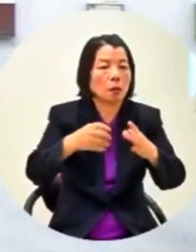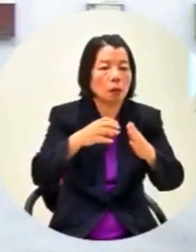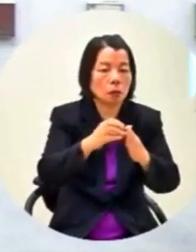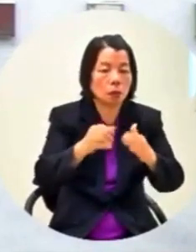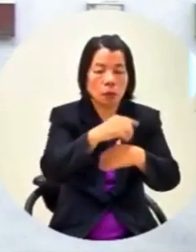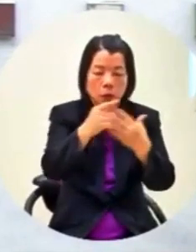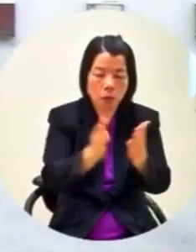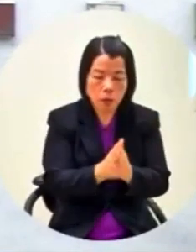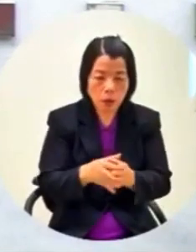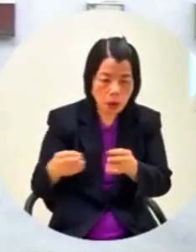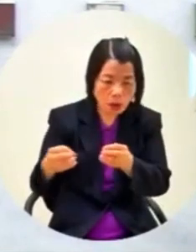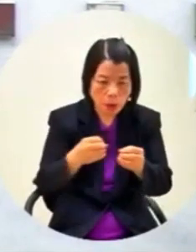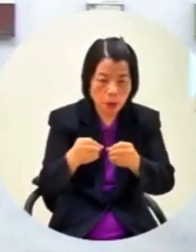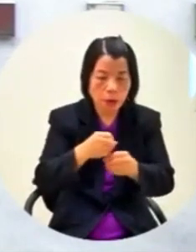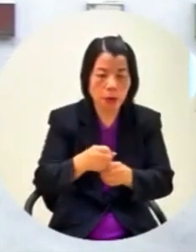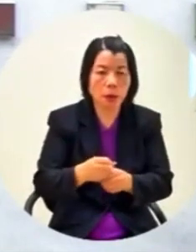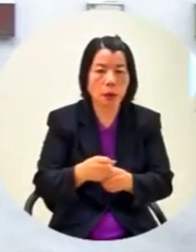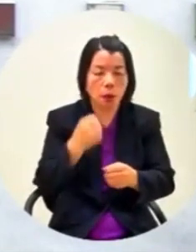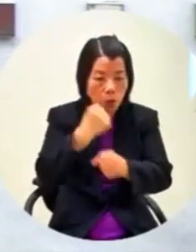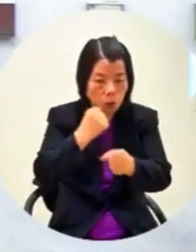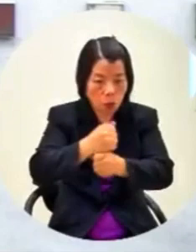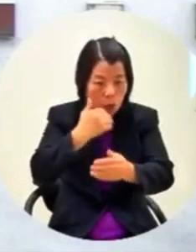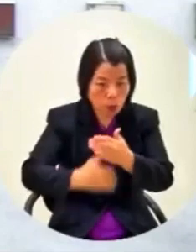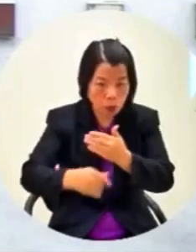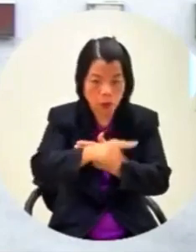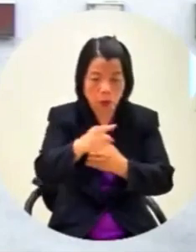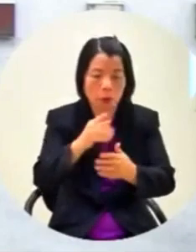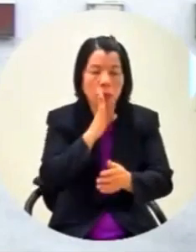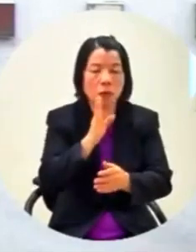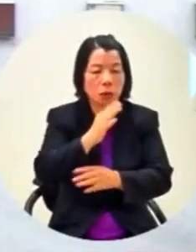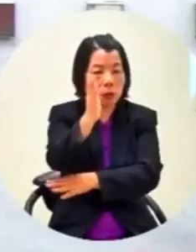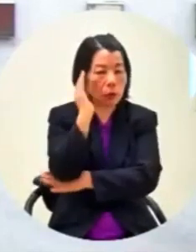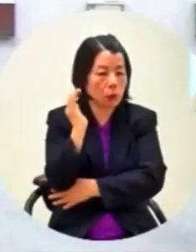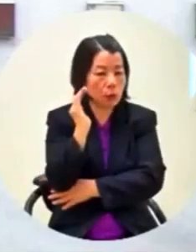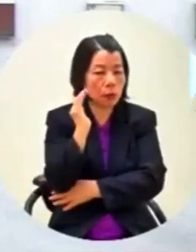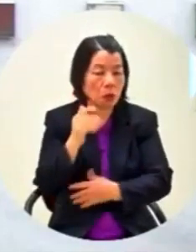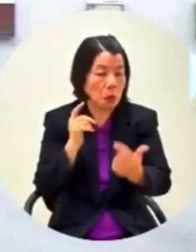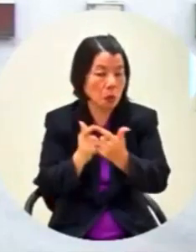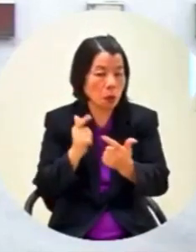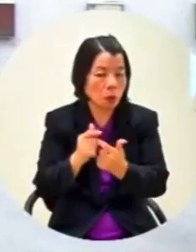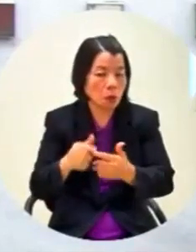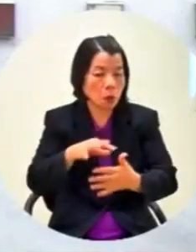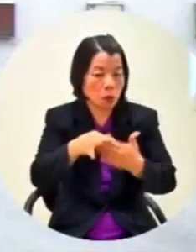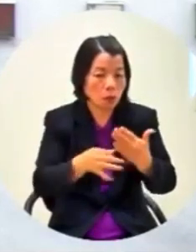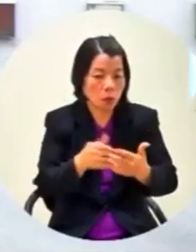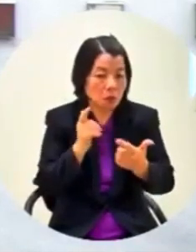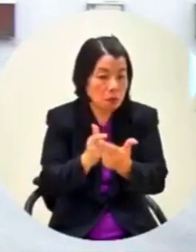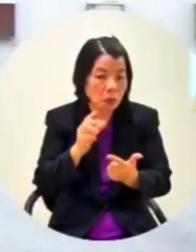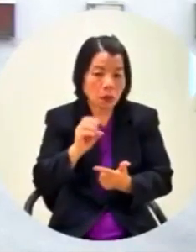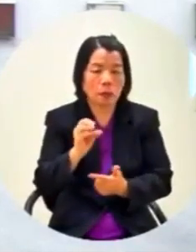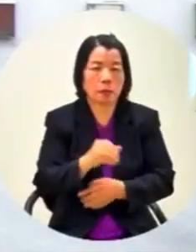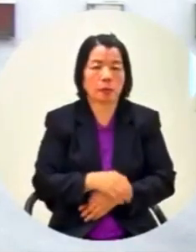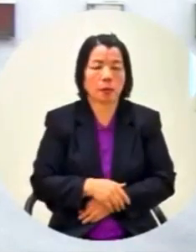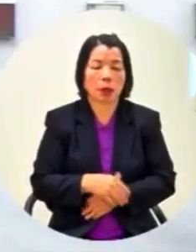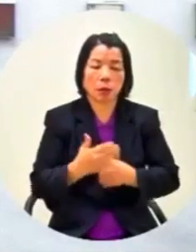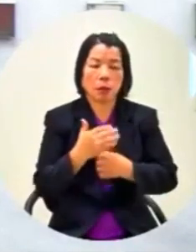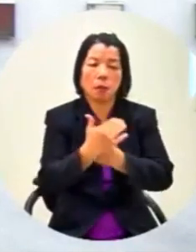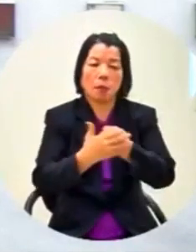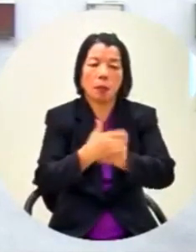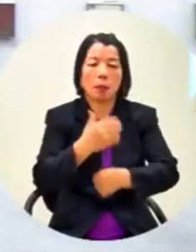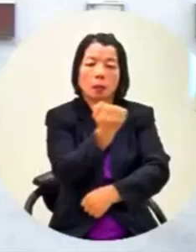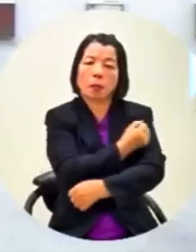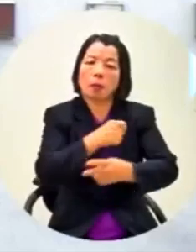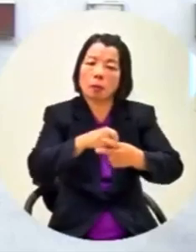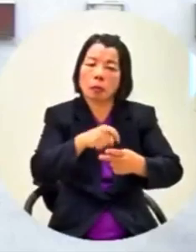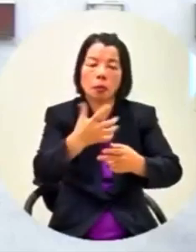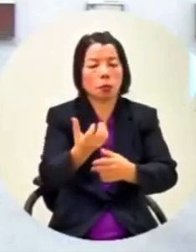协议是否符合相关的规定，来保障我们劳工的权益，并且积极辅导劳雇双